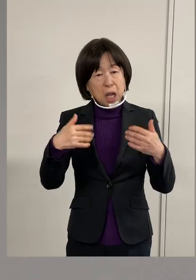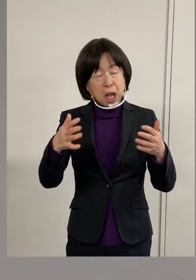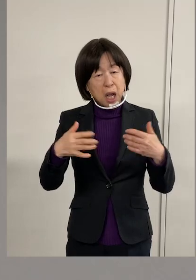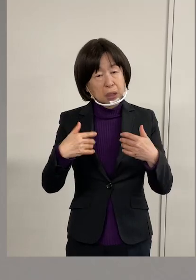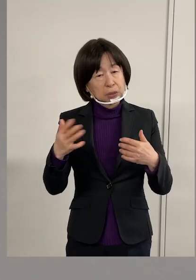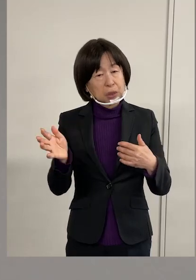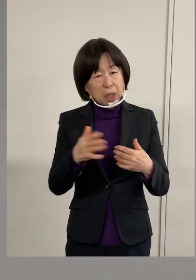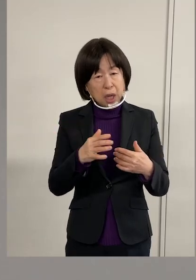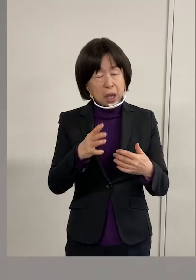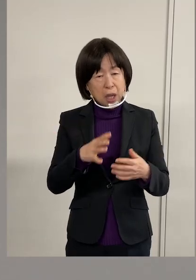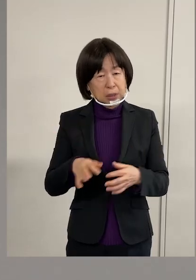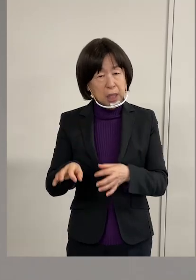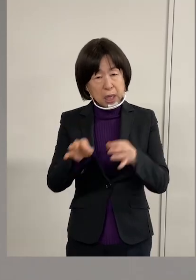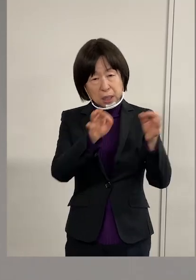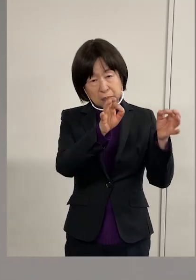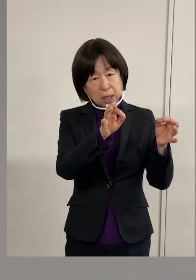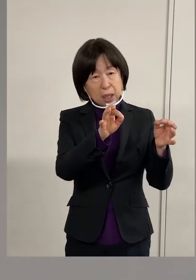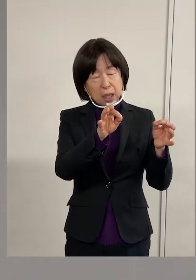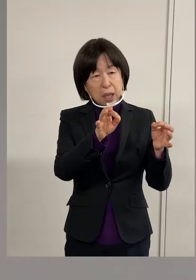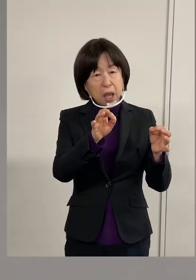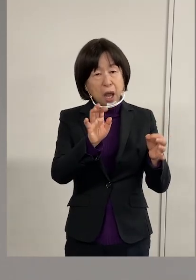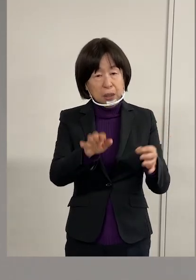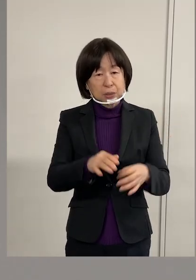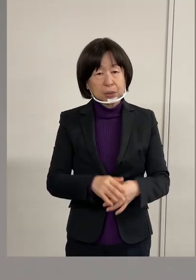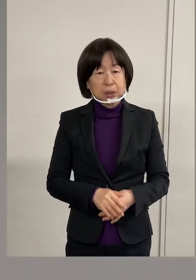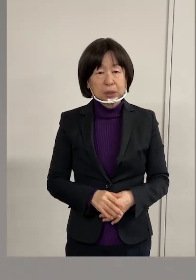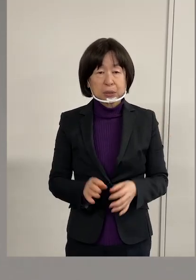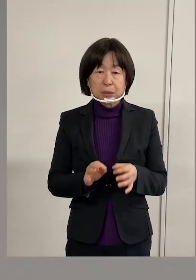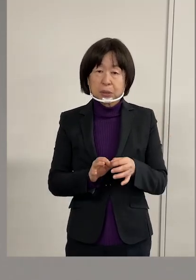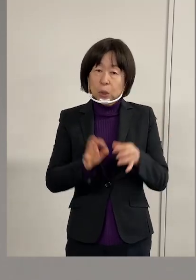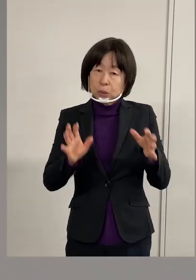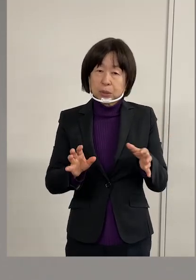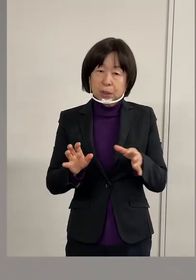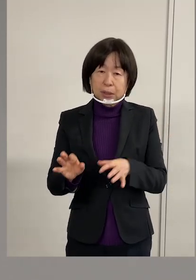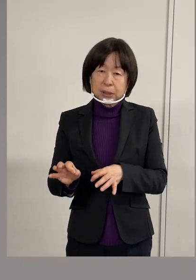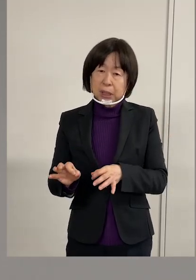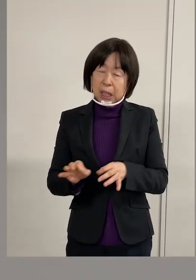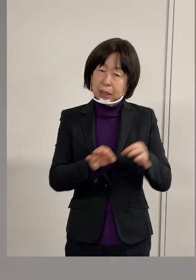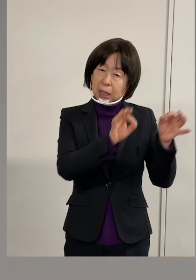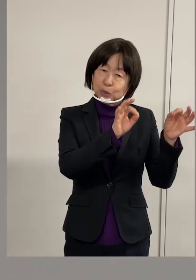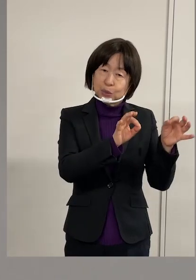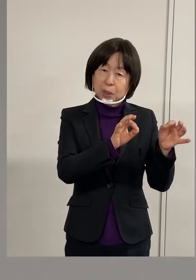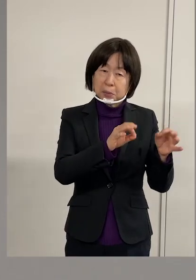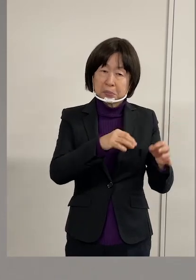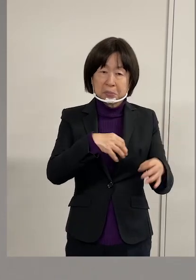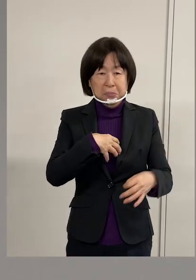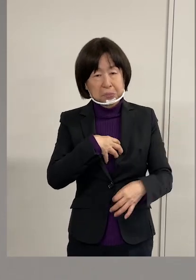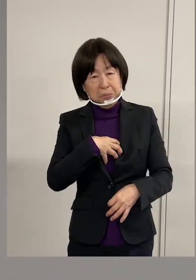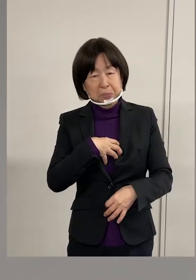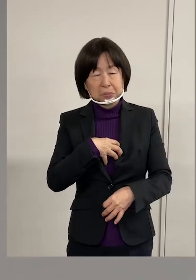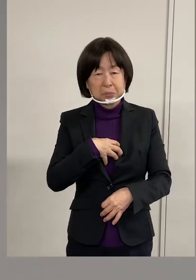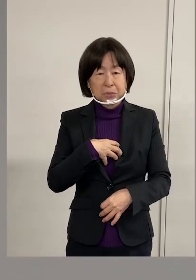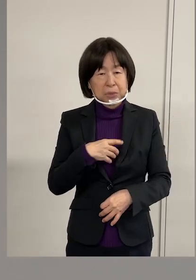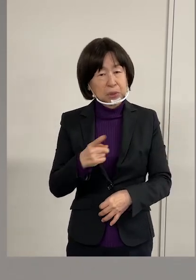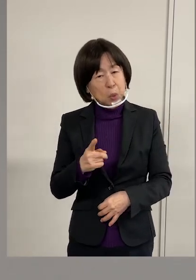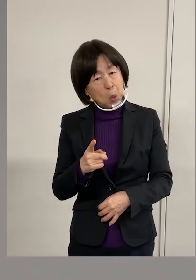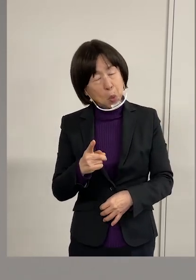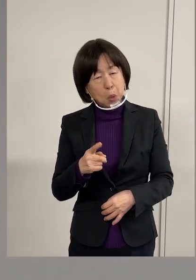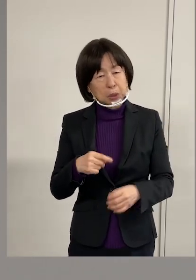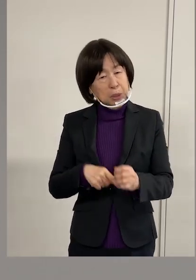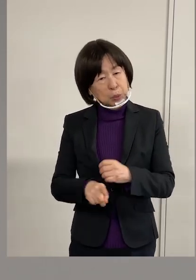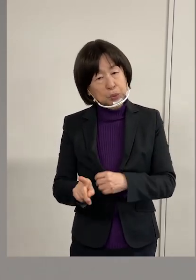。でただに市長でいきなし上げるってこうなんかこうちぐはぐ感を感じますが、そこはどうしてでし